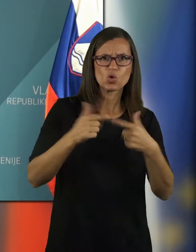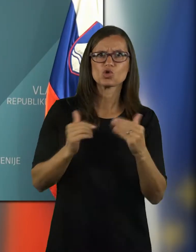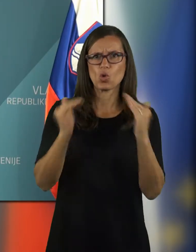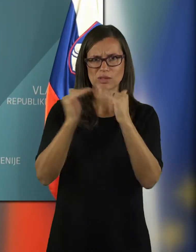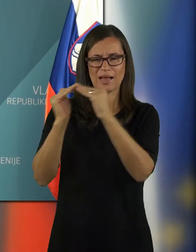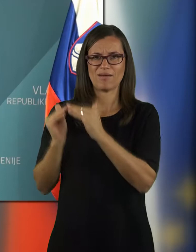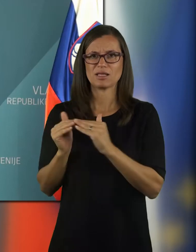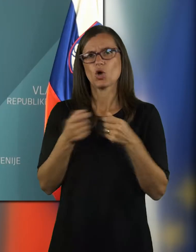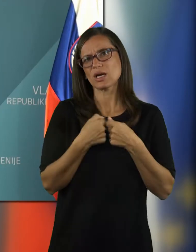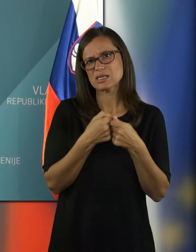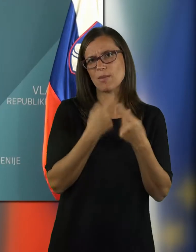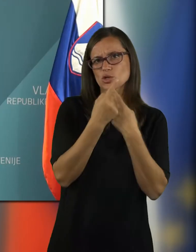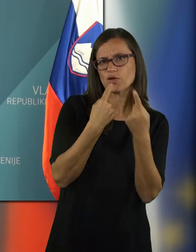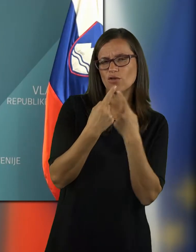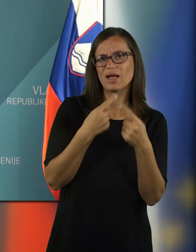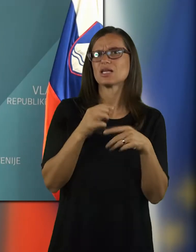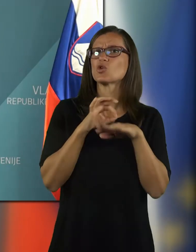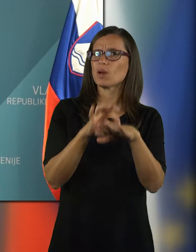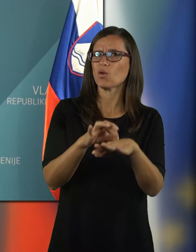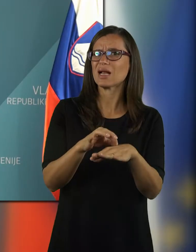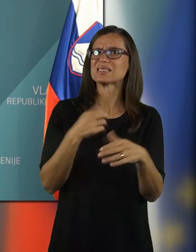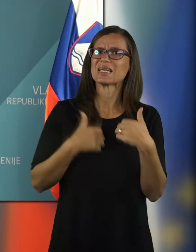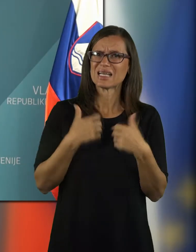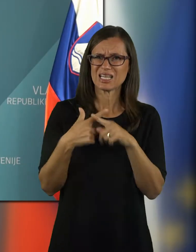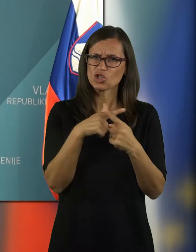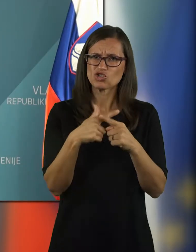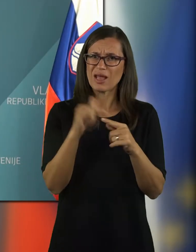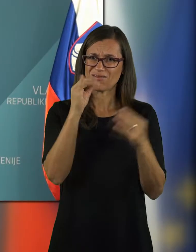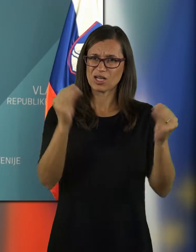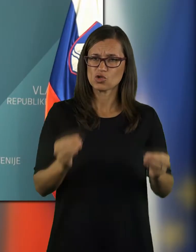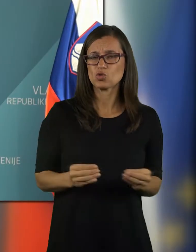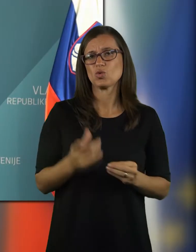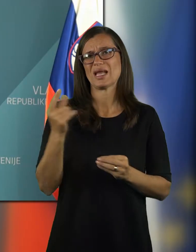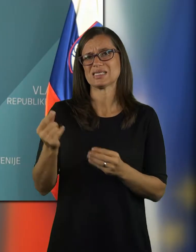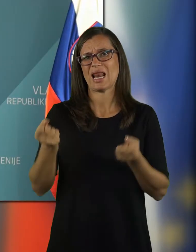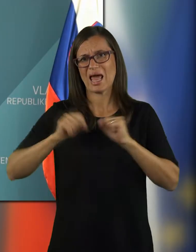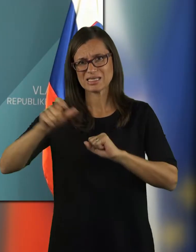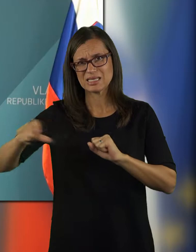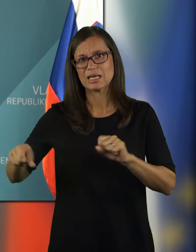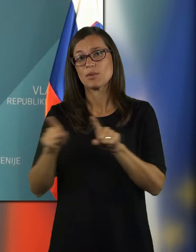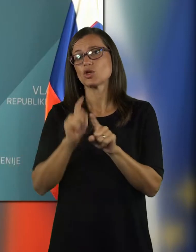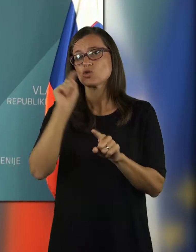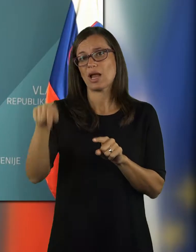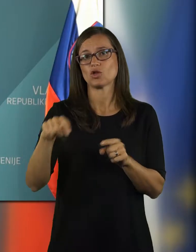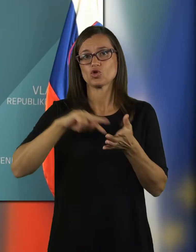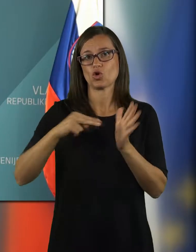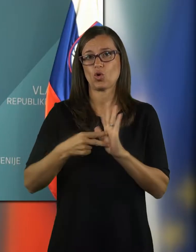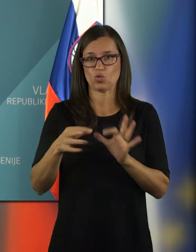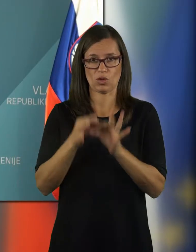usklajevanje, organizirali posvetovanje tako z upravljavci kritične infrastrukture, z lastniki, pa tudi z zunanjo strokovno